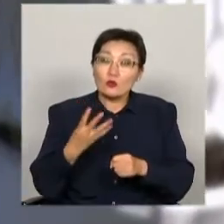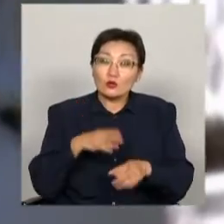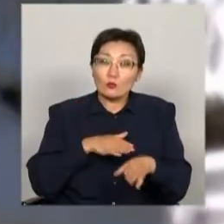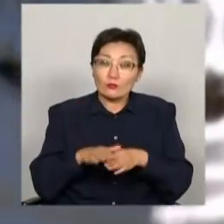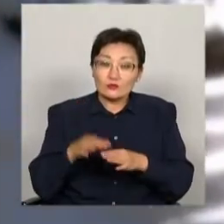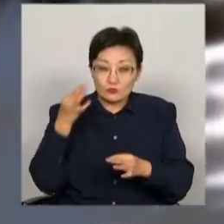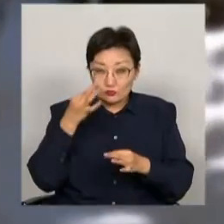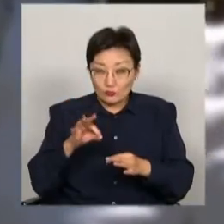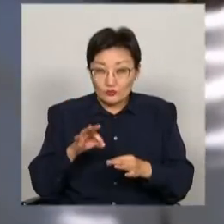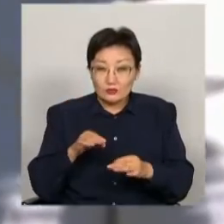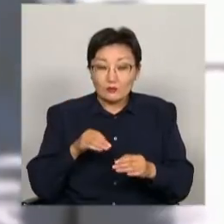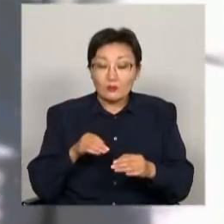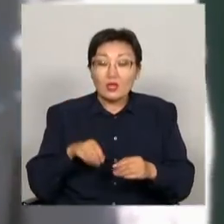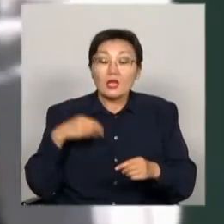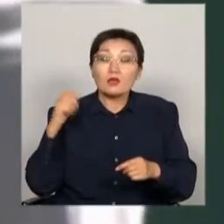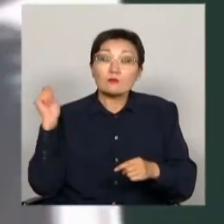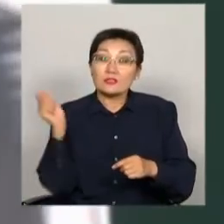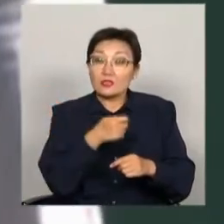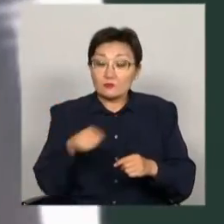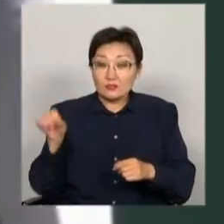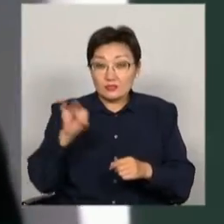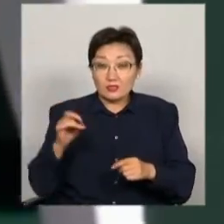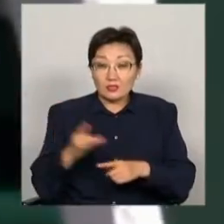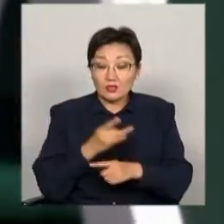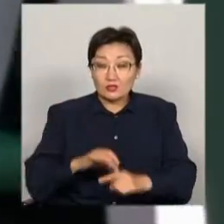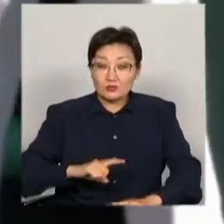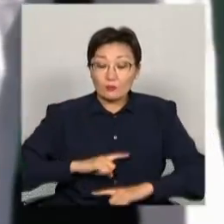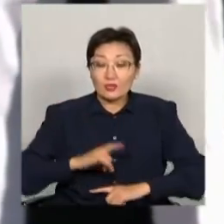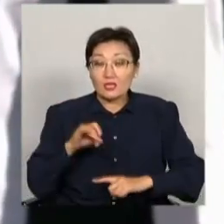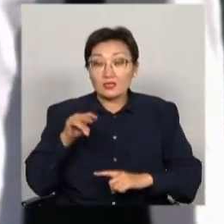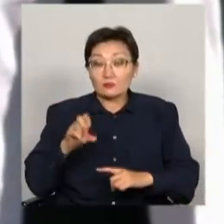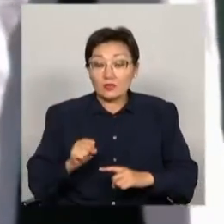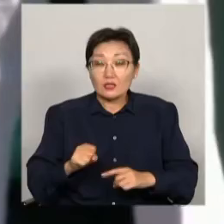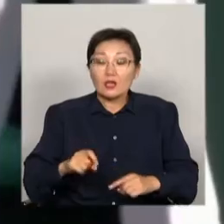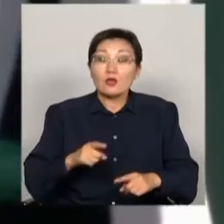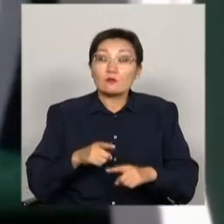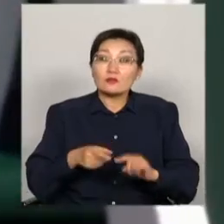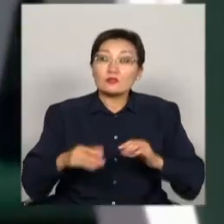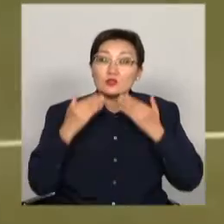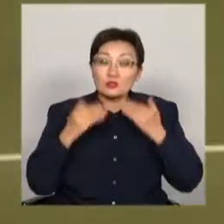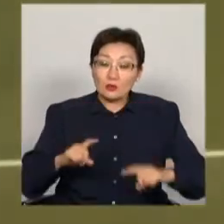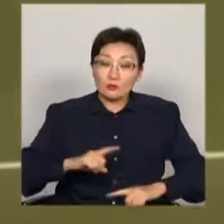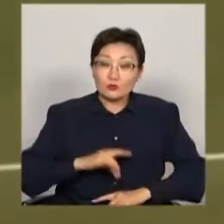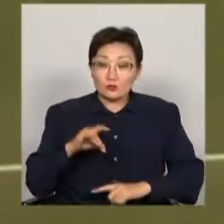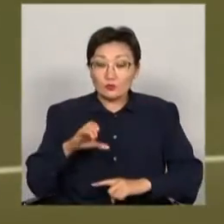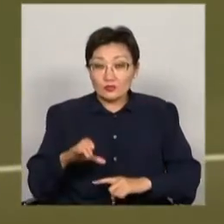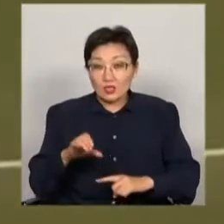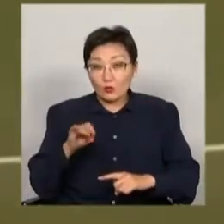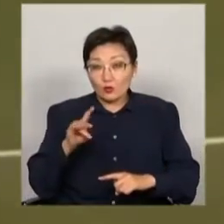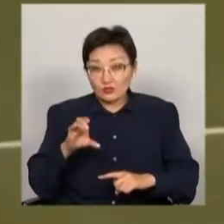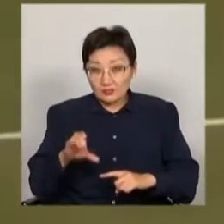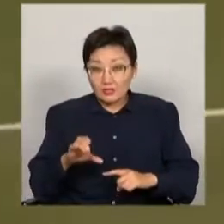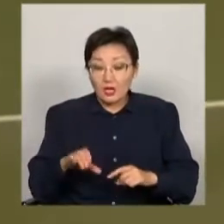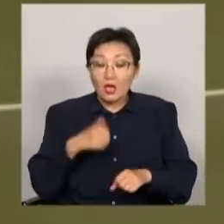жібермеді. Қазақстанның теннис тарихында алғаш боп финалға шыққан Елена Рыбакина ақтық кезеңде тунистік Онс Жабермен